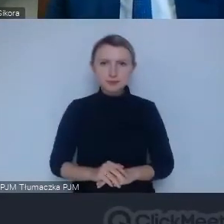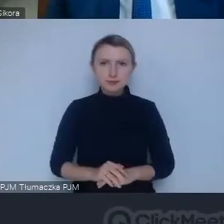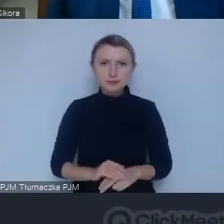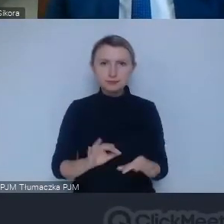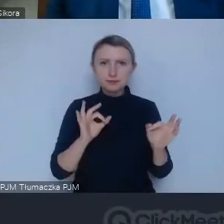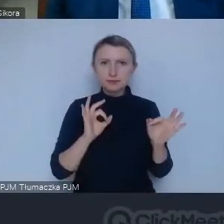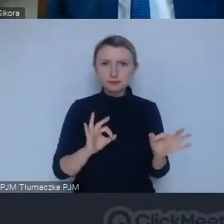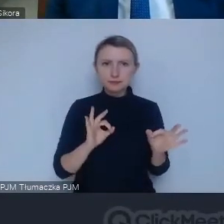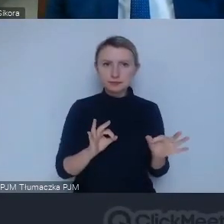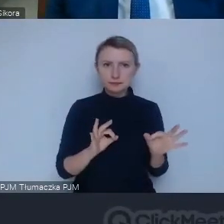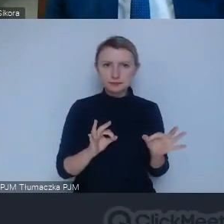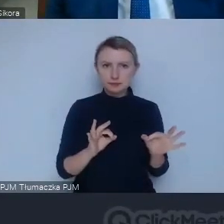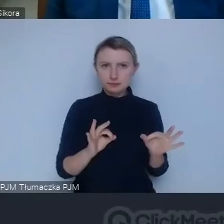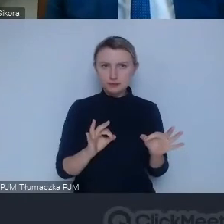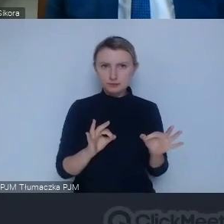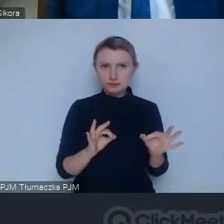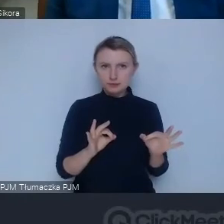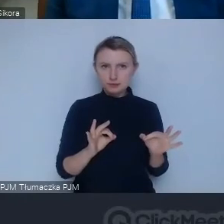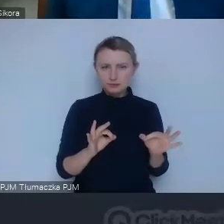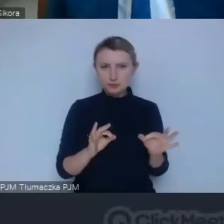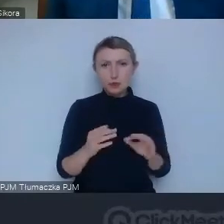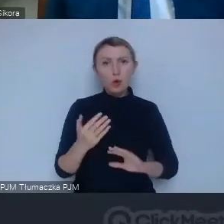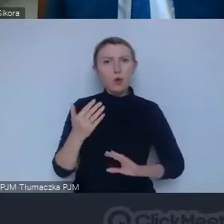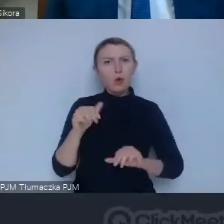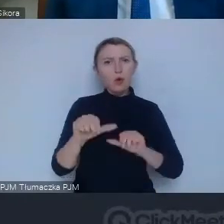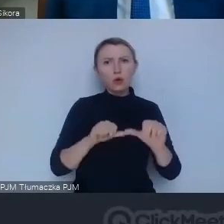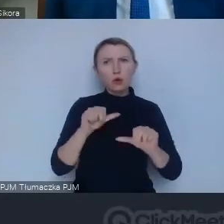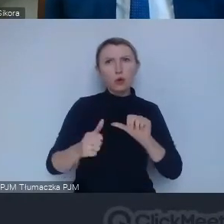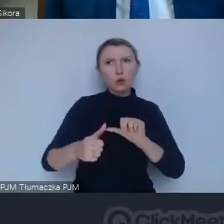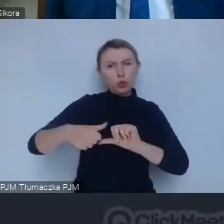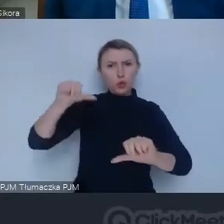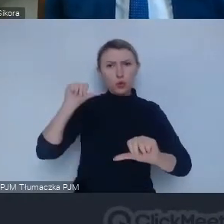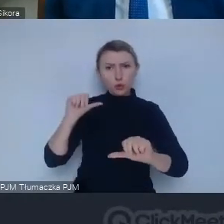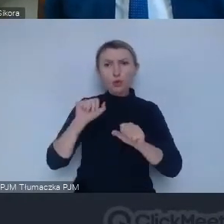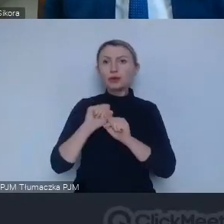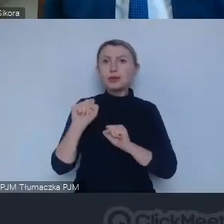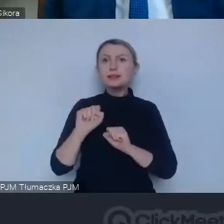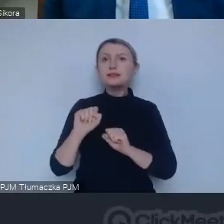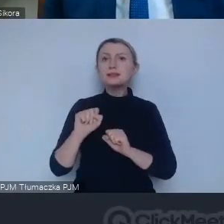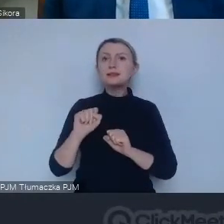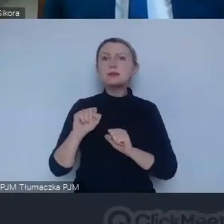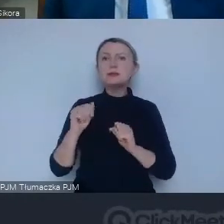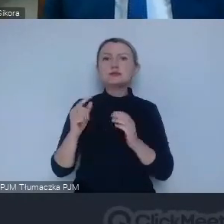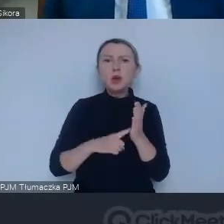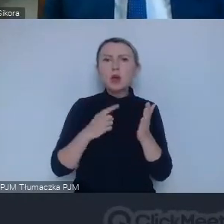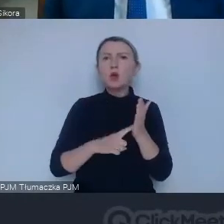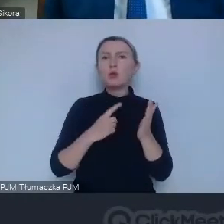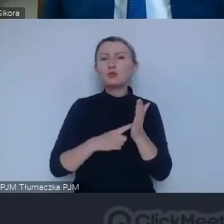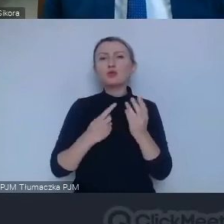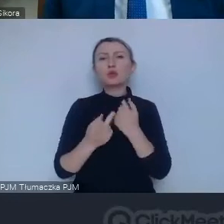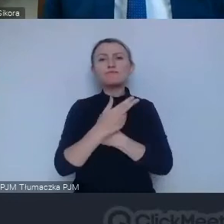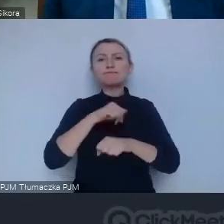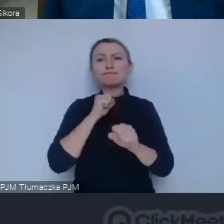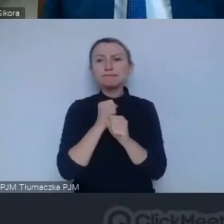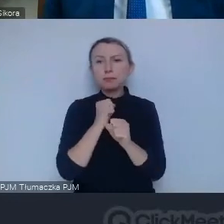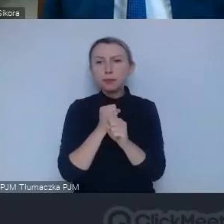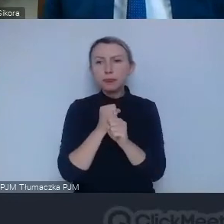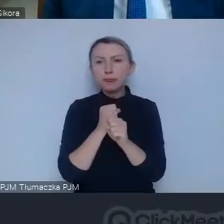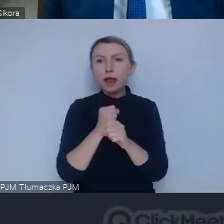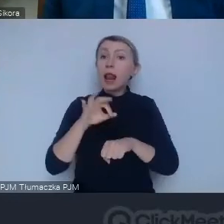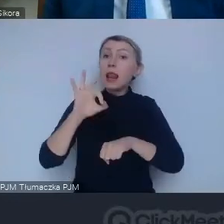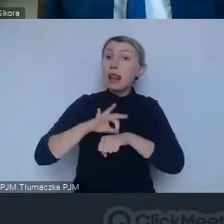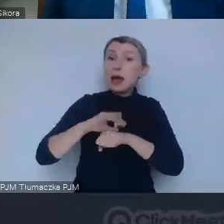Teraz, szczególnie w roku ubiegłym, w tym jest tendencja zatrudniania